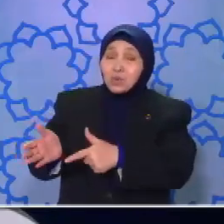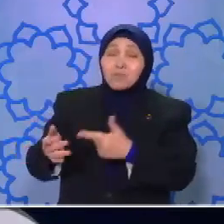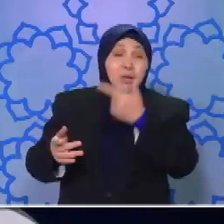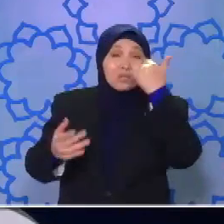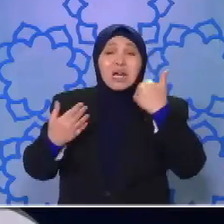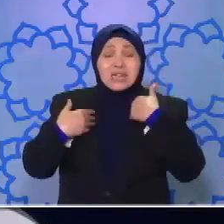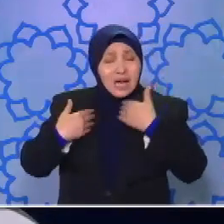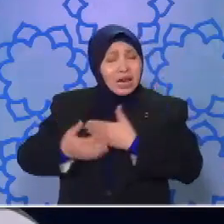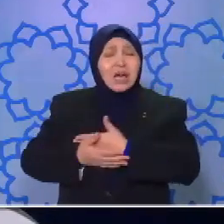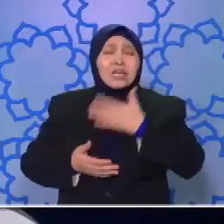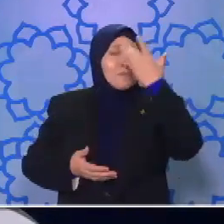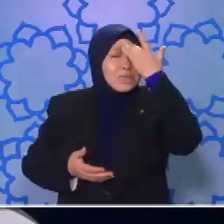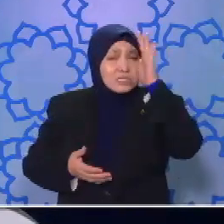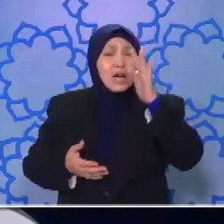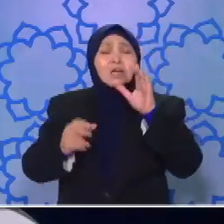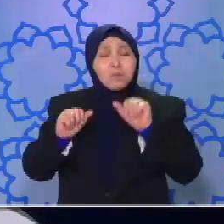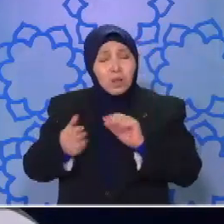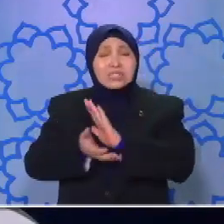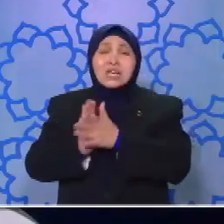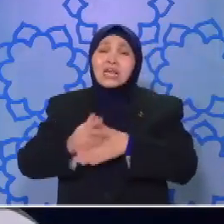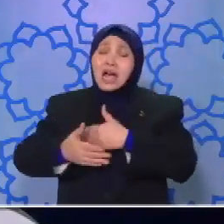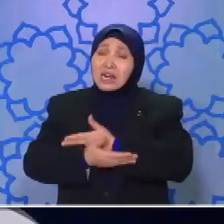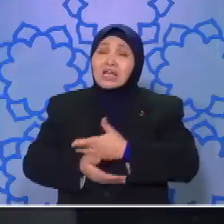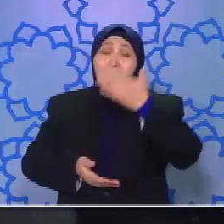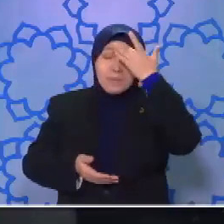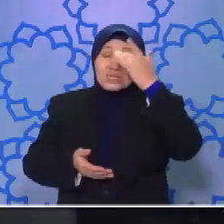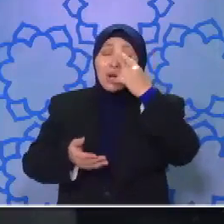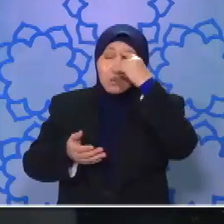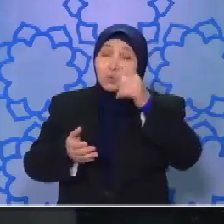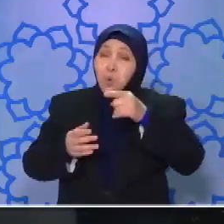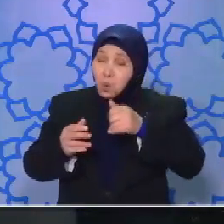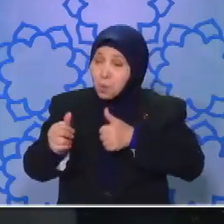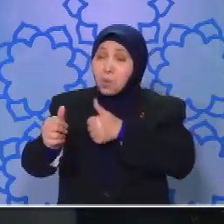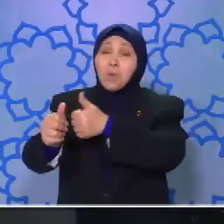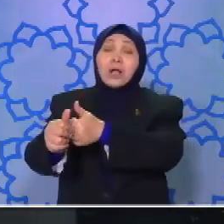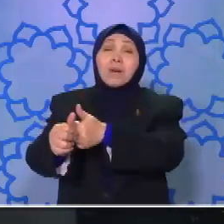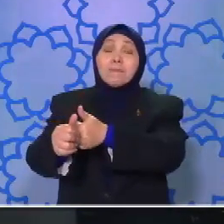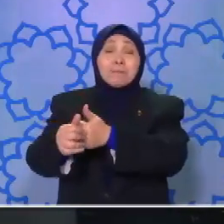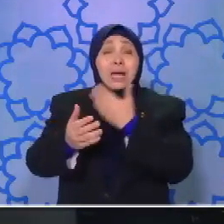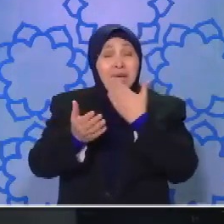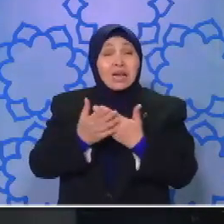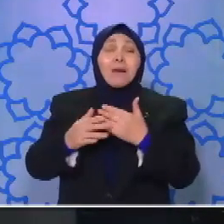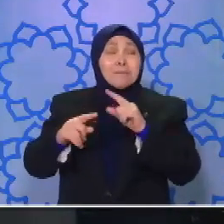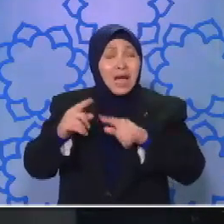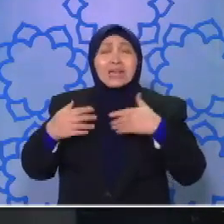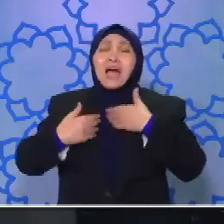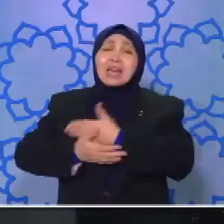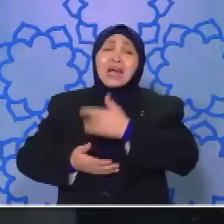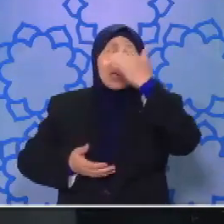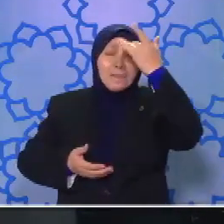ada anak yang bijak, Ustaznya, dia boleh jadi anak yang bijak untuk ke arah kebaikan, tapi anak yang bijak untuk membawa ayah mak